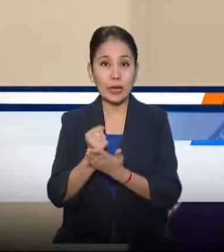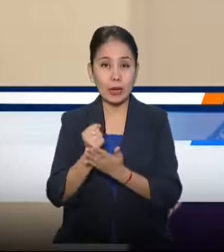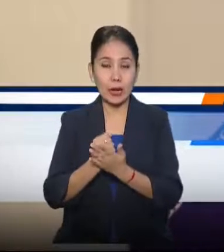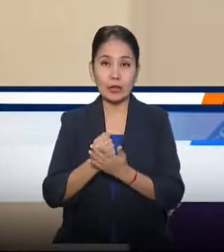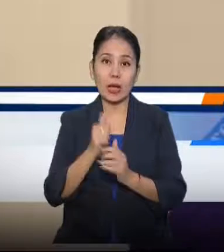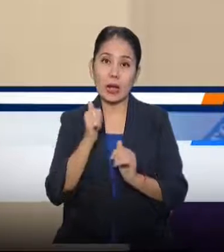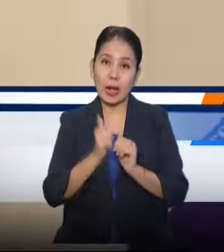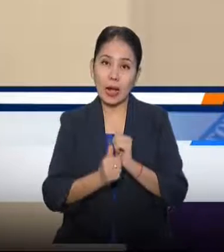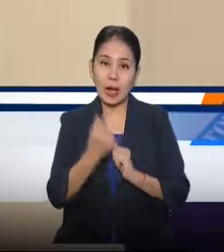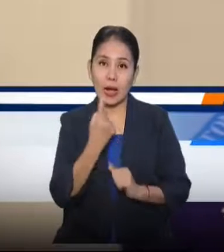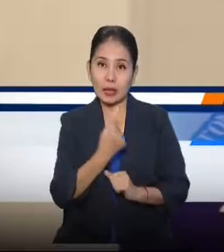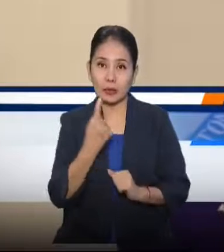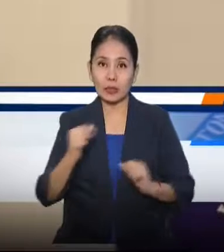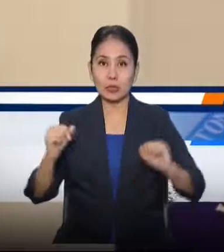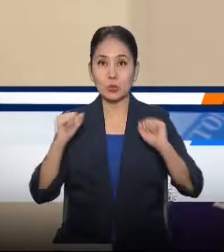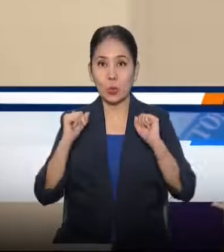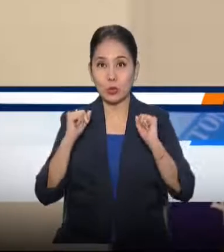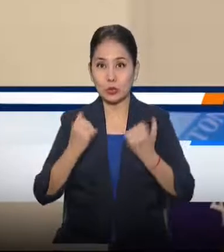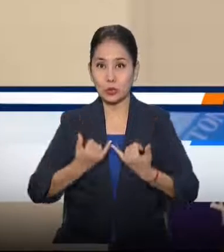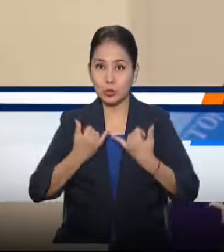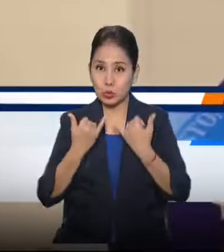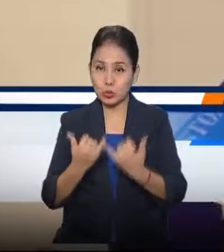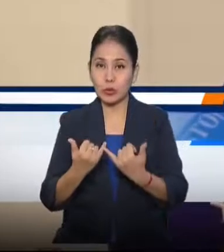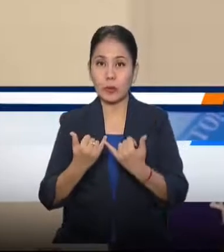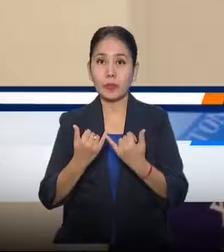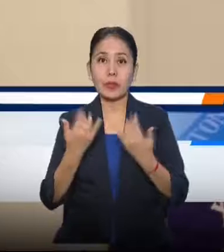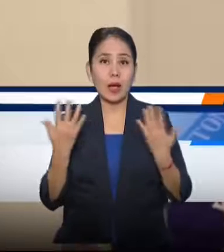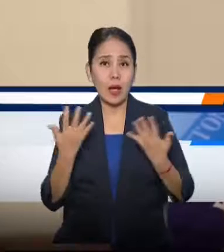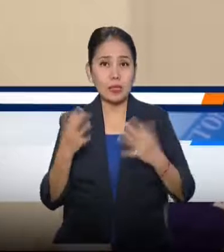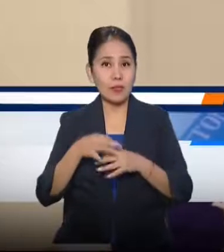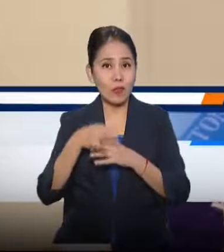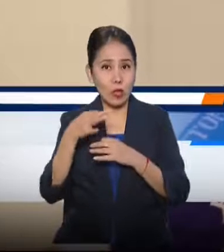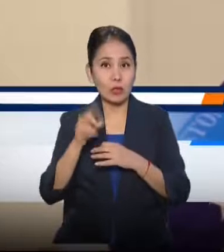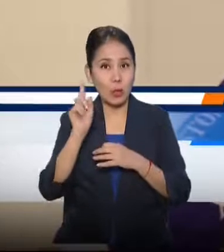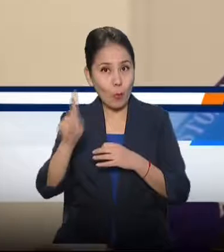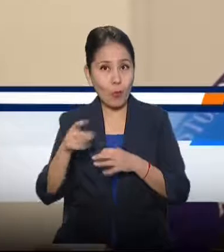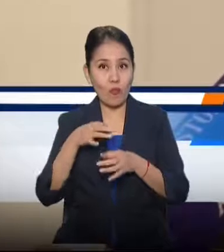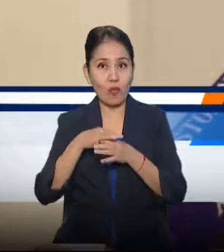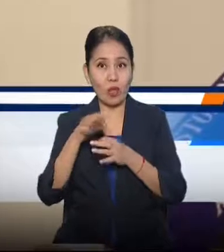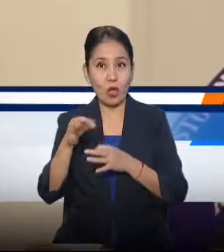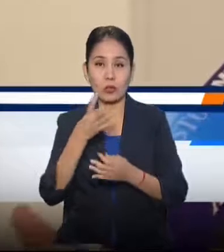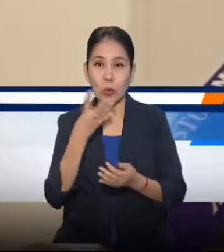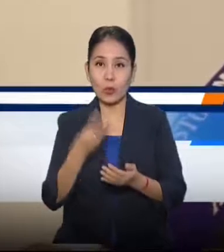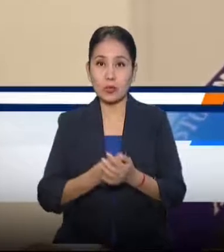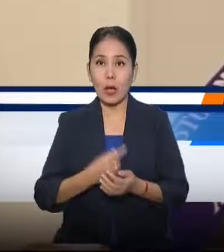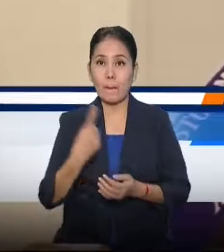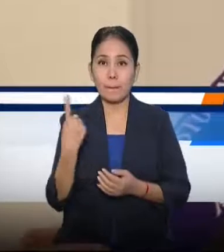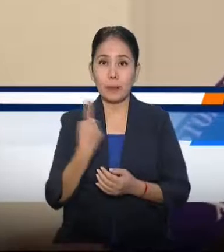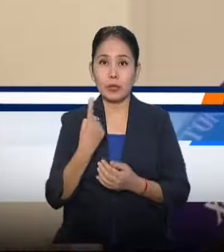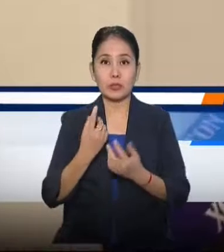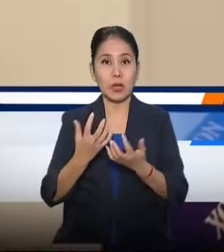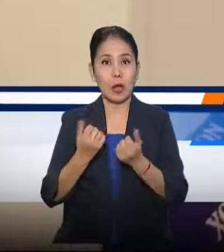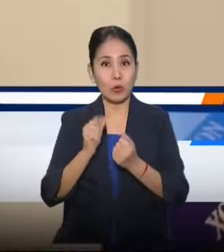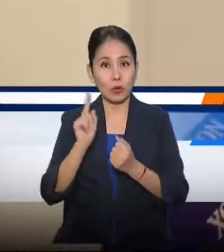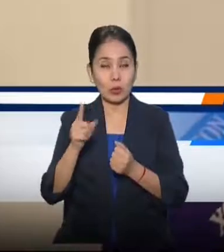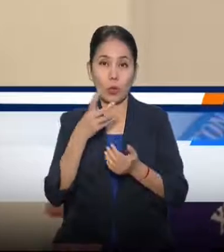har bir shu sportchi uchun qaysi viloyatda bo'lsa shu viloyatning o'zida shu birinchidan qabul qilinib, ularga